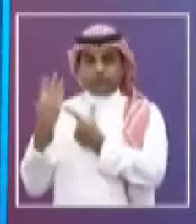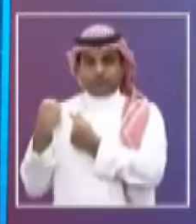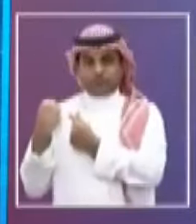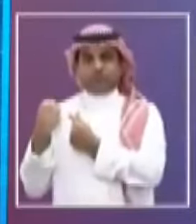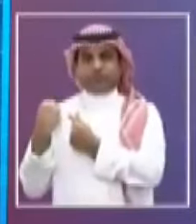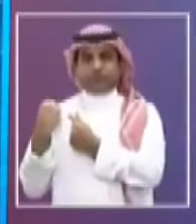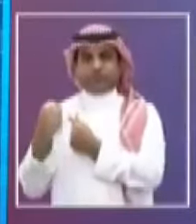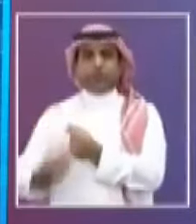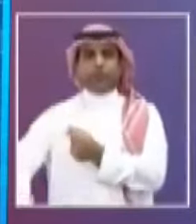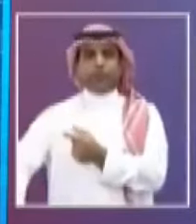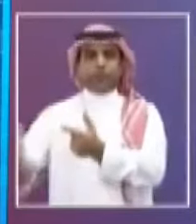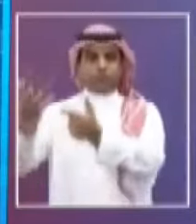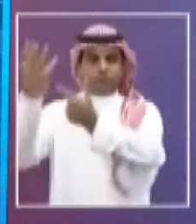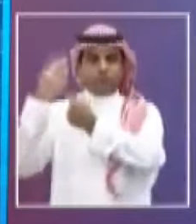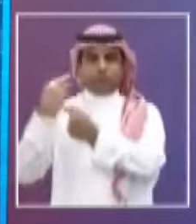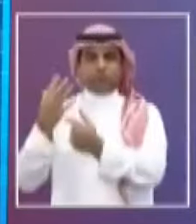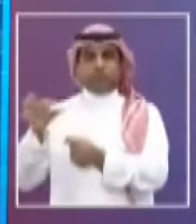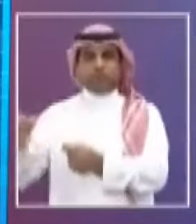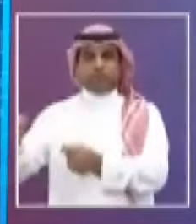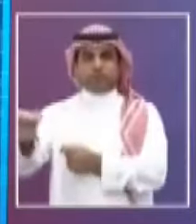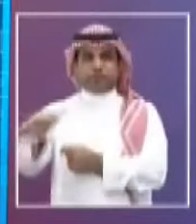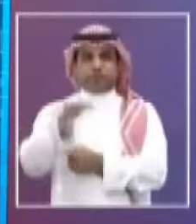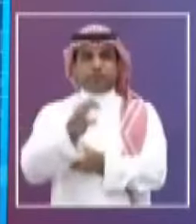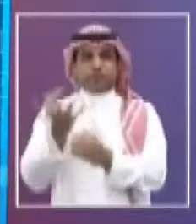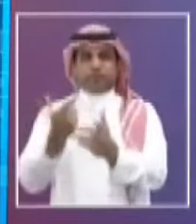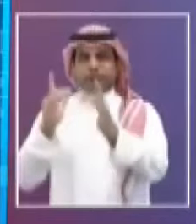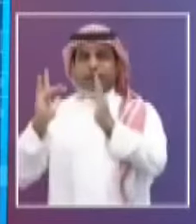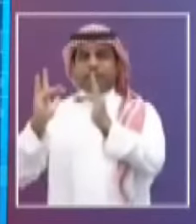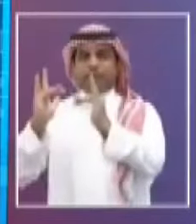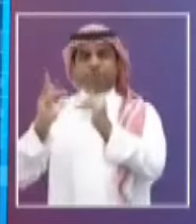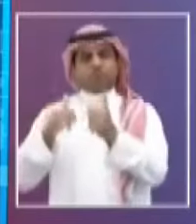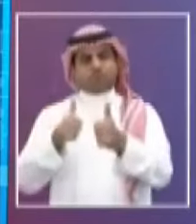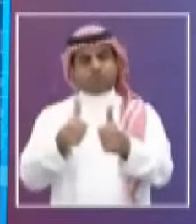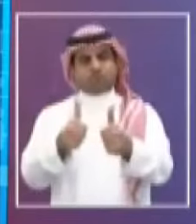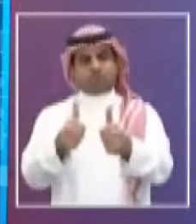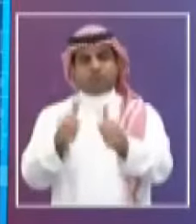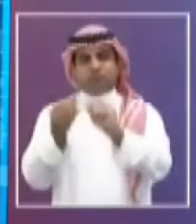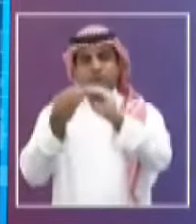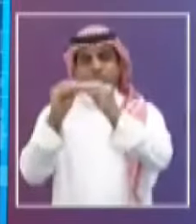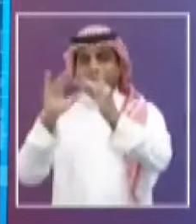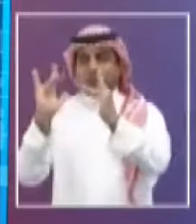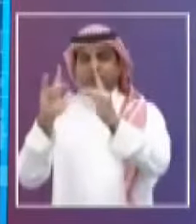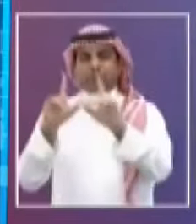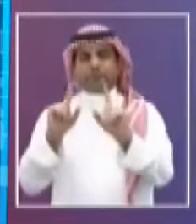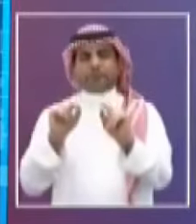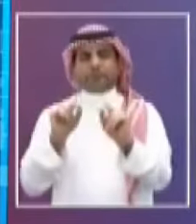مقارنة بالأسبوع اللي قبله معظم مناطق المملكة في مستويات اللون الأخضر ولله الحمد. لدينا